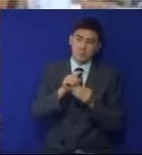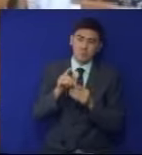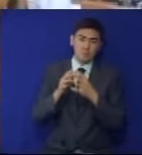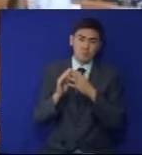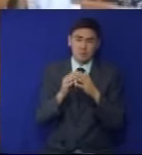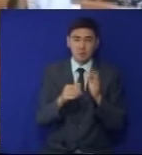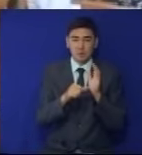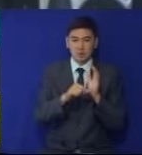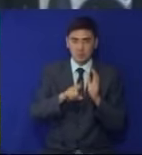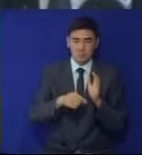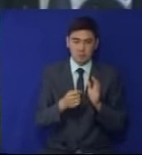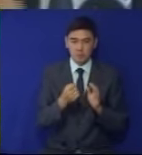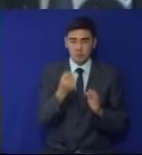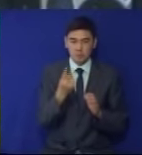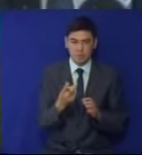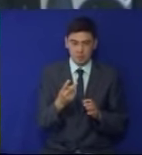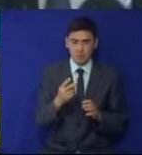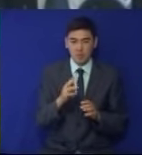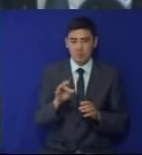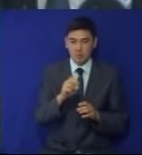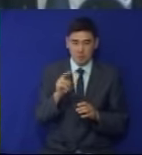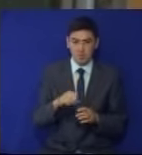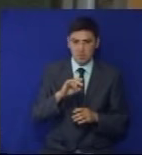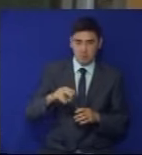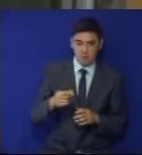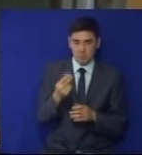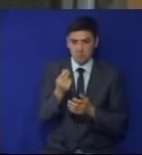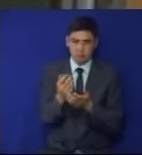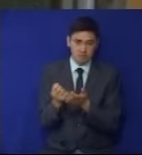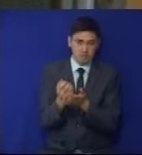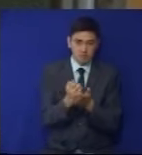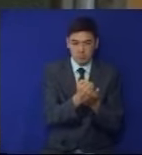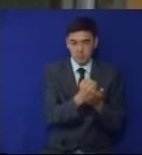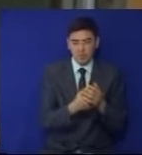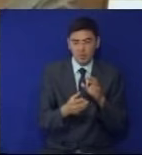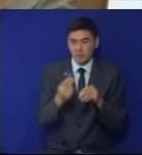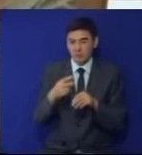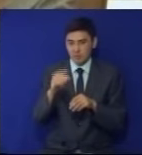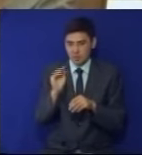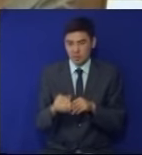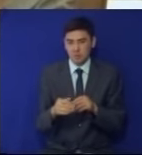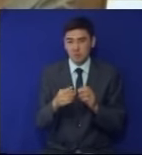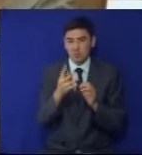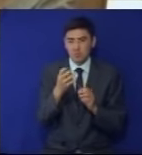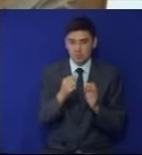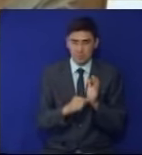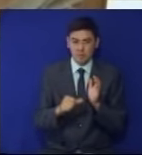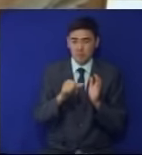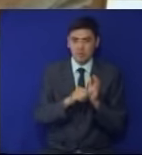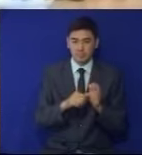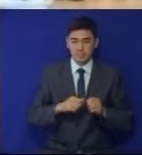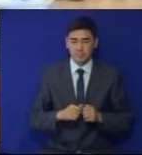көлемі 6,12 миллиард теңге. Шағын және орта кәсіпкерлік субъектілер саны 20466 бірлікті